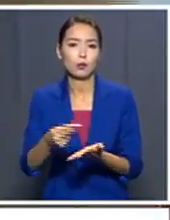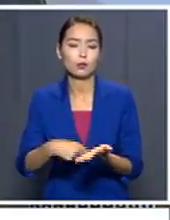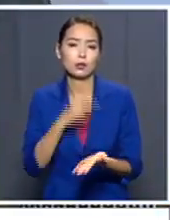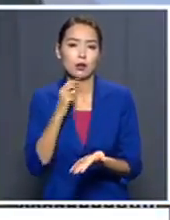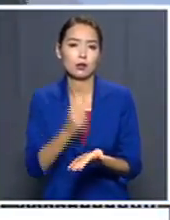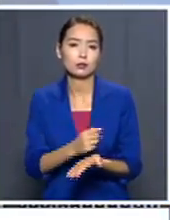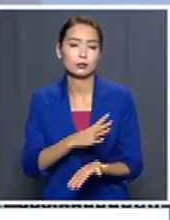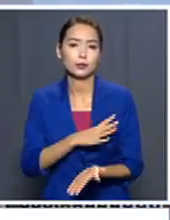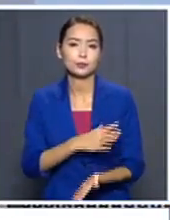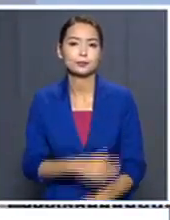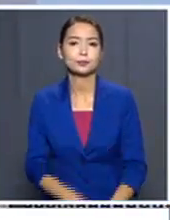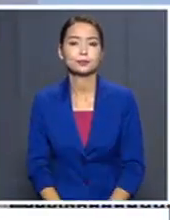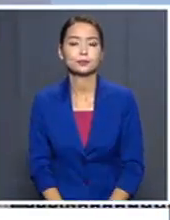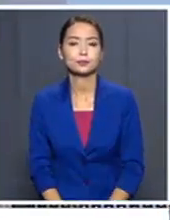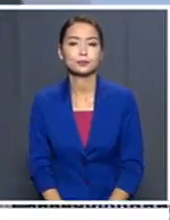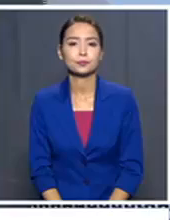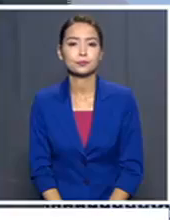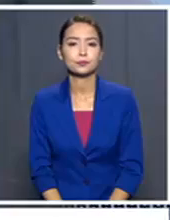келісті.